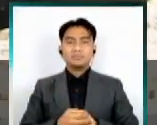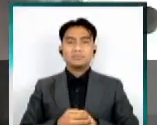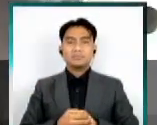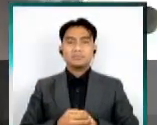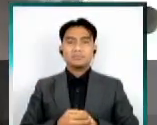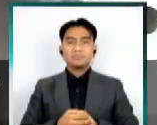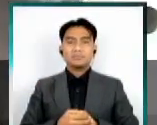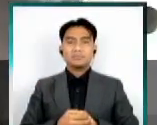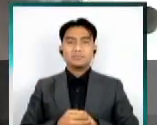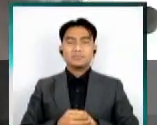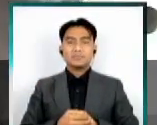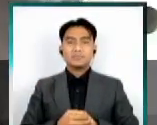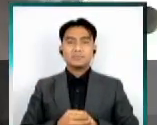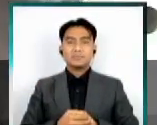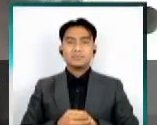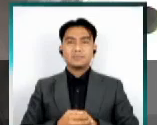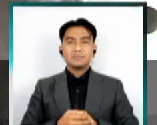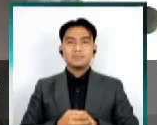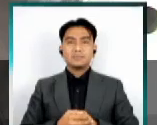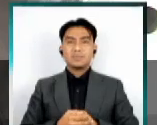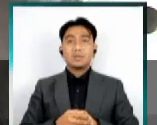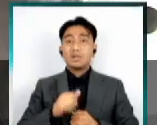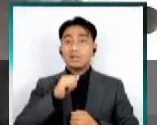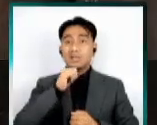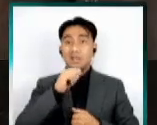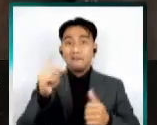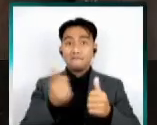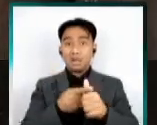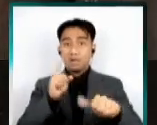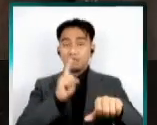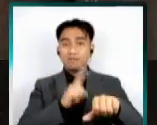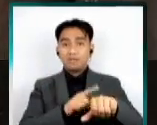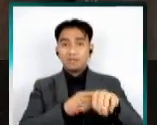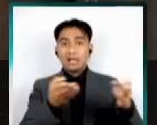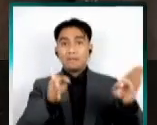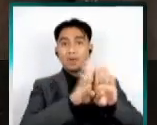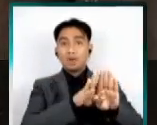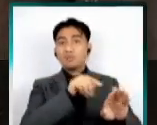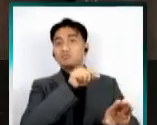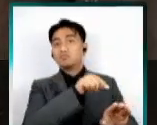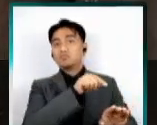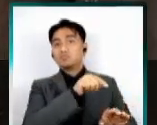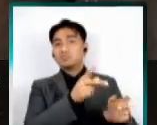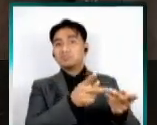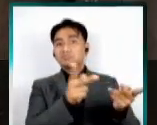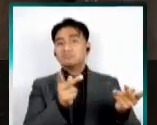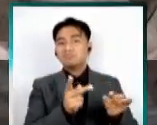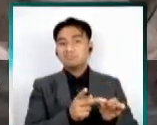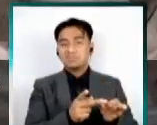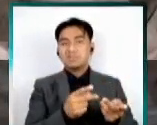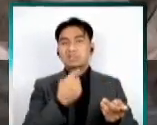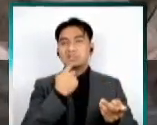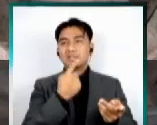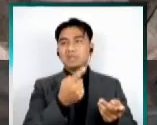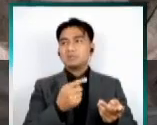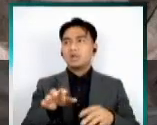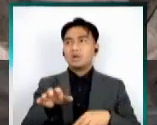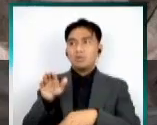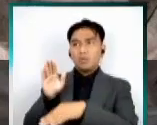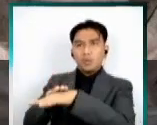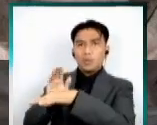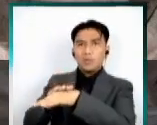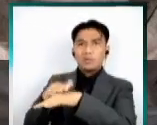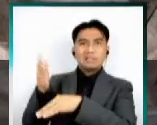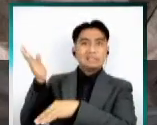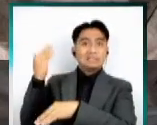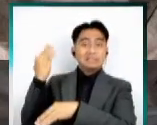Pero hindi pala ito ang unang beses na ipinasasara ang pagawaan ng taho. Inabisuhan na raw ito ilang gabi na ang nakalilipas pero